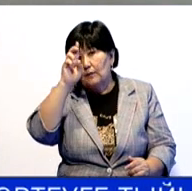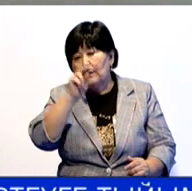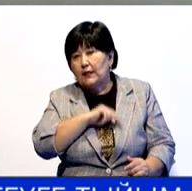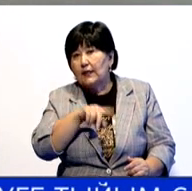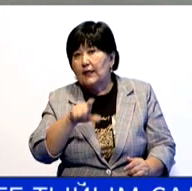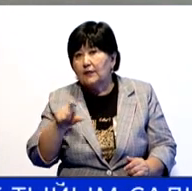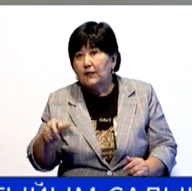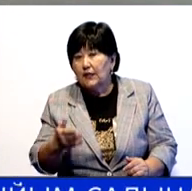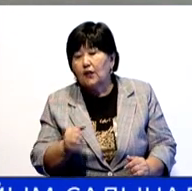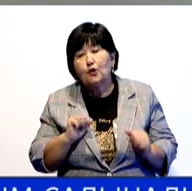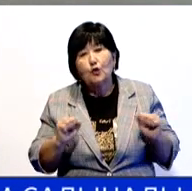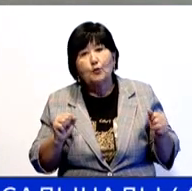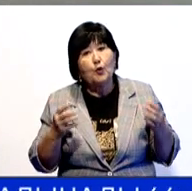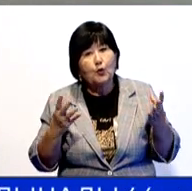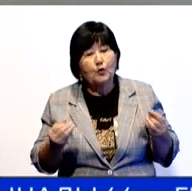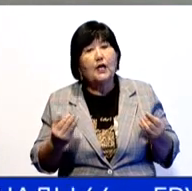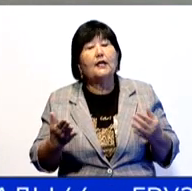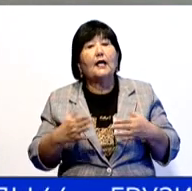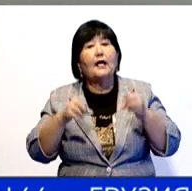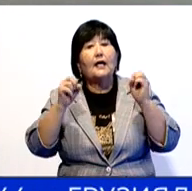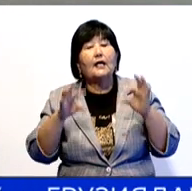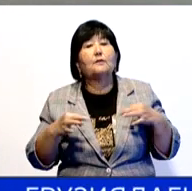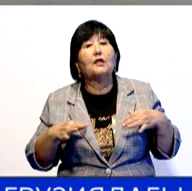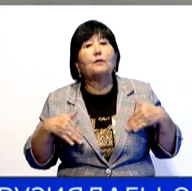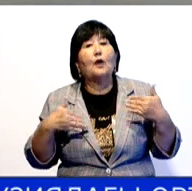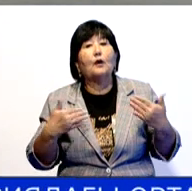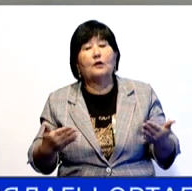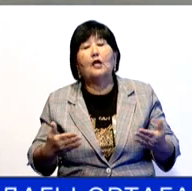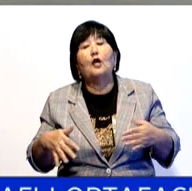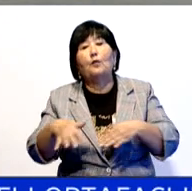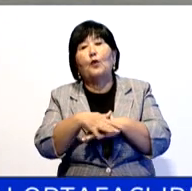қызметкерлерді спорт күні және конституция күнімен құттықтай отырып, бұқаралық спортты